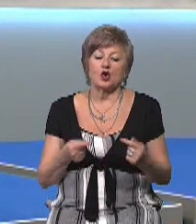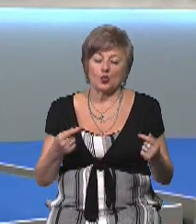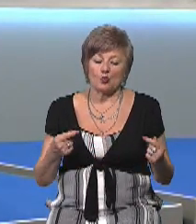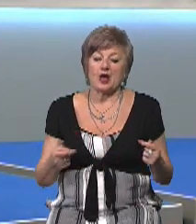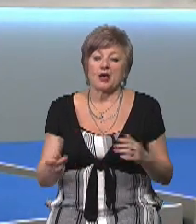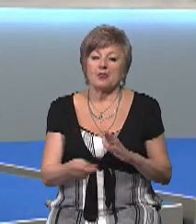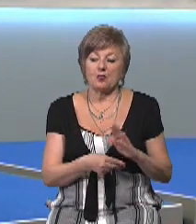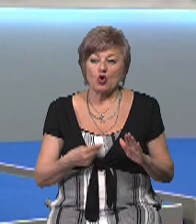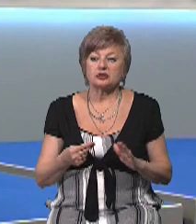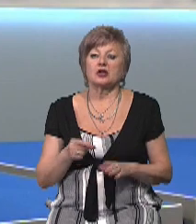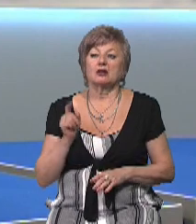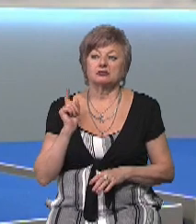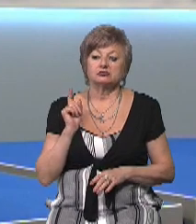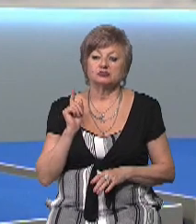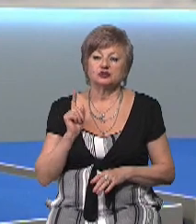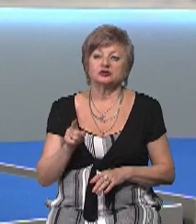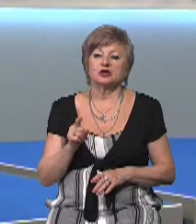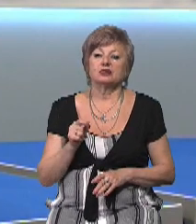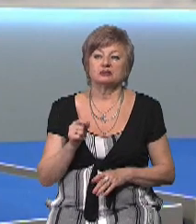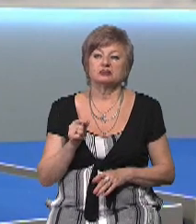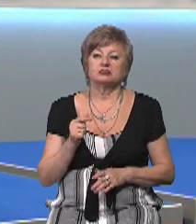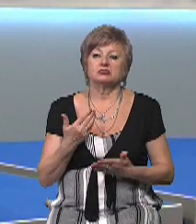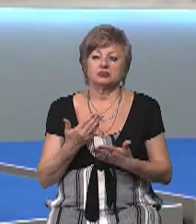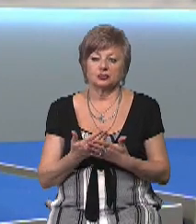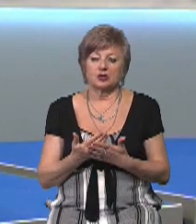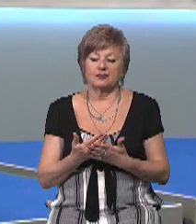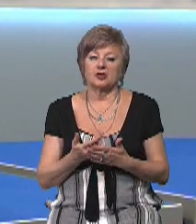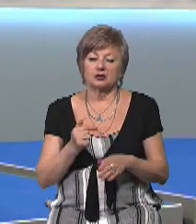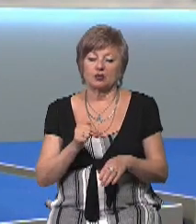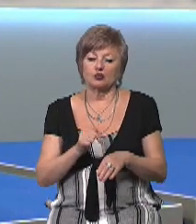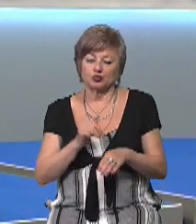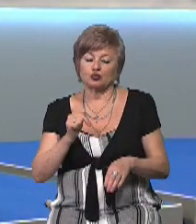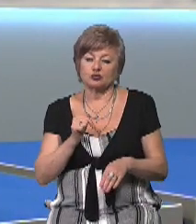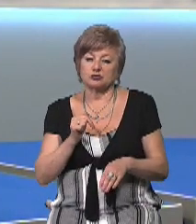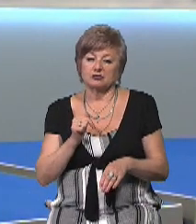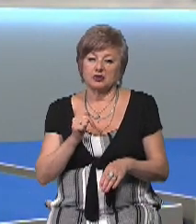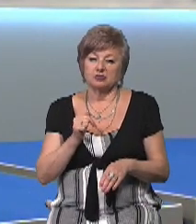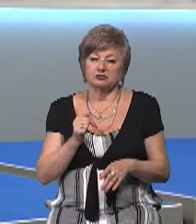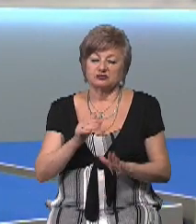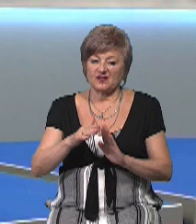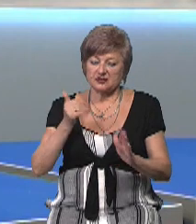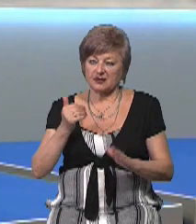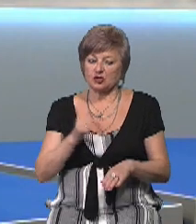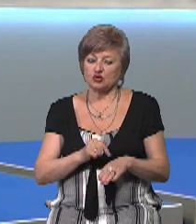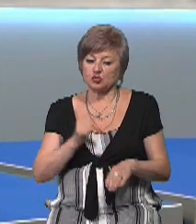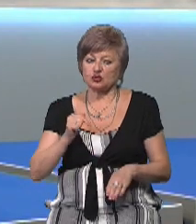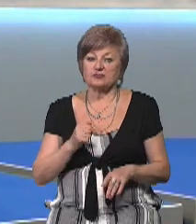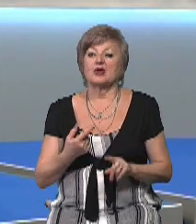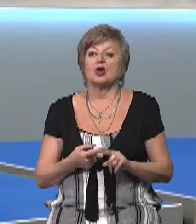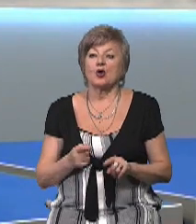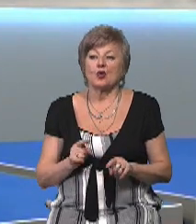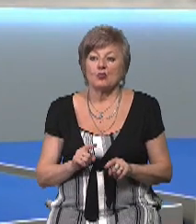пропагандистська машина, вона, відповідно, апелювала до почуттів. А наші, їхні, так? І тут було